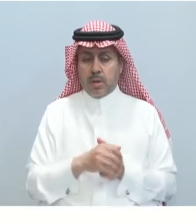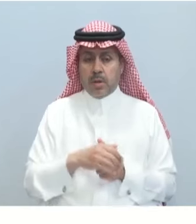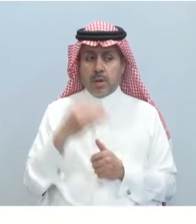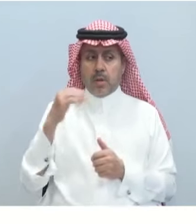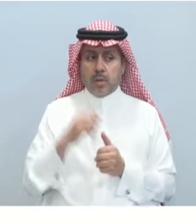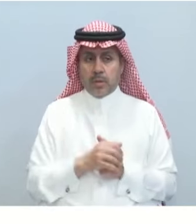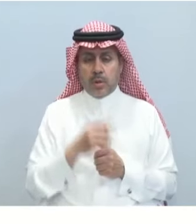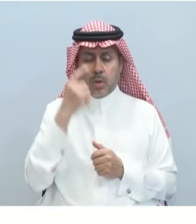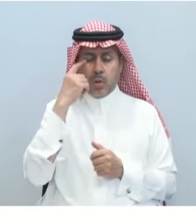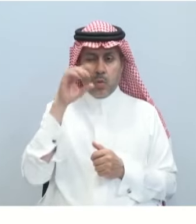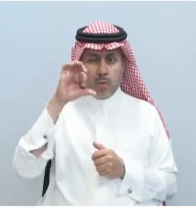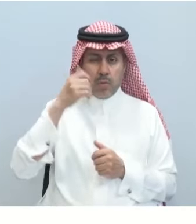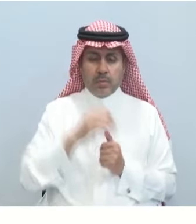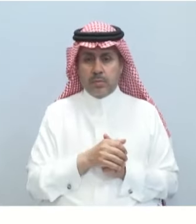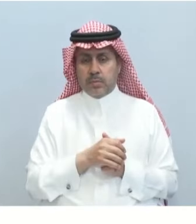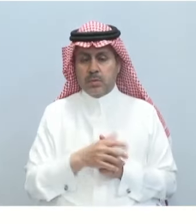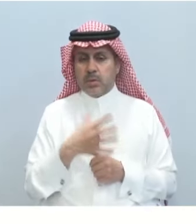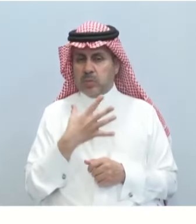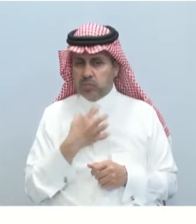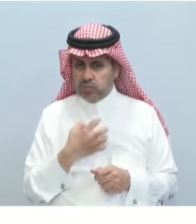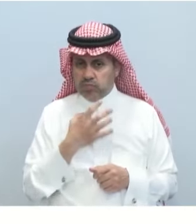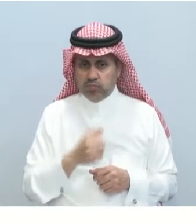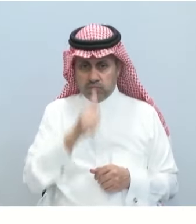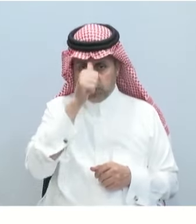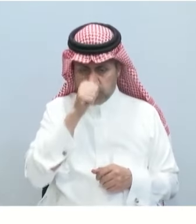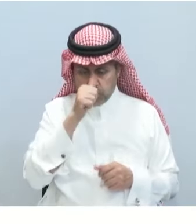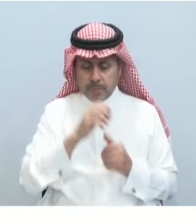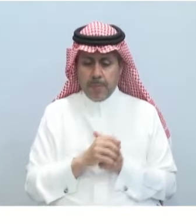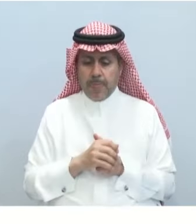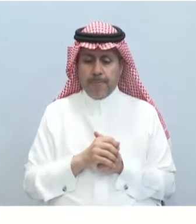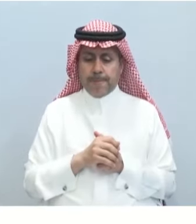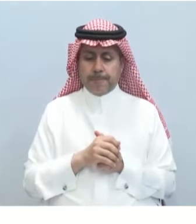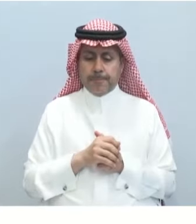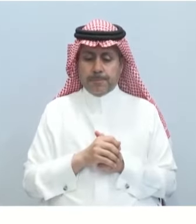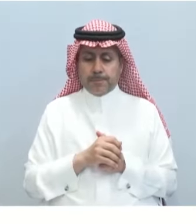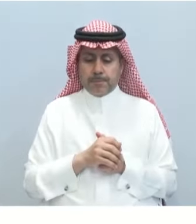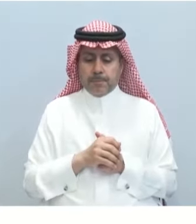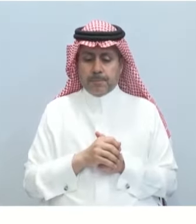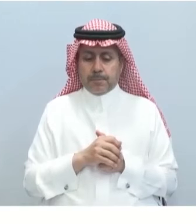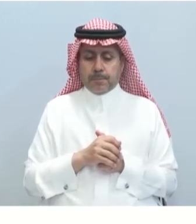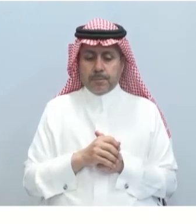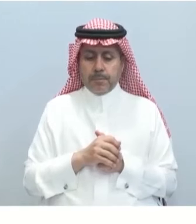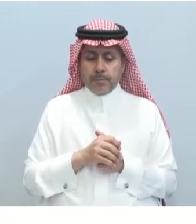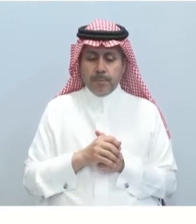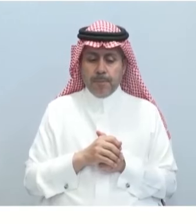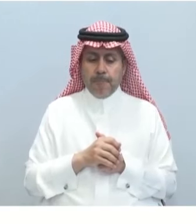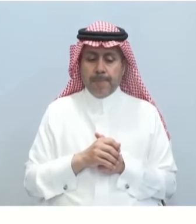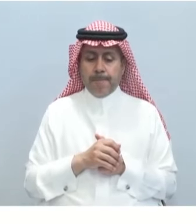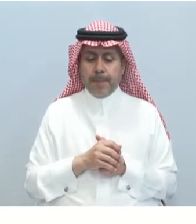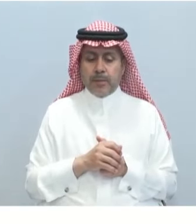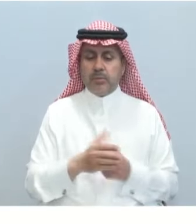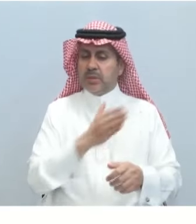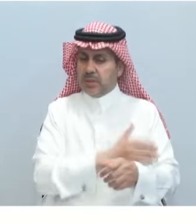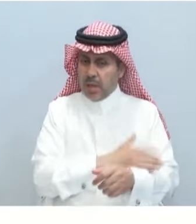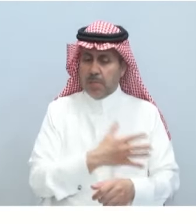عيني يزيد فتسبب ذلك في حدوث الم نفسي حصل الم نفسي عان